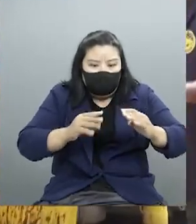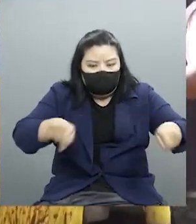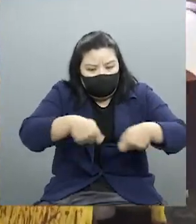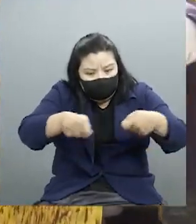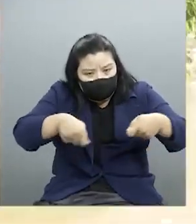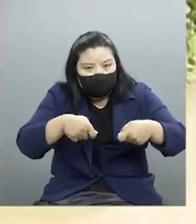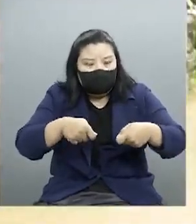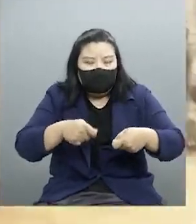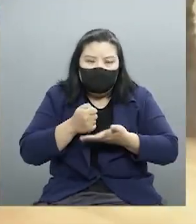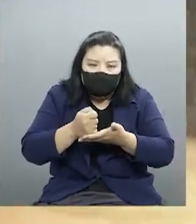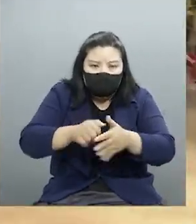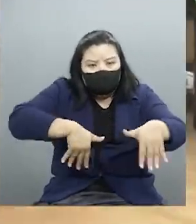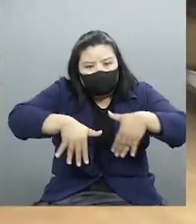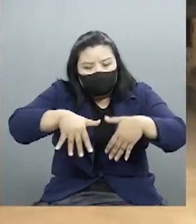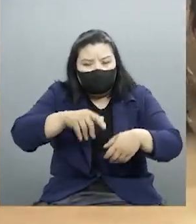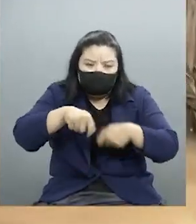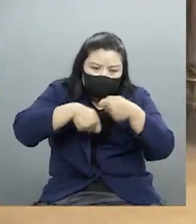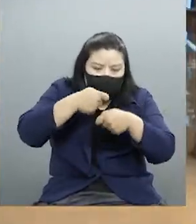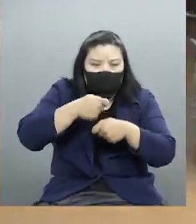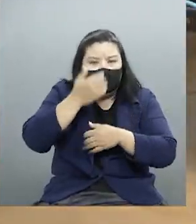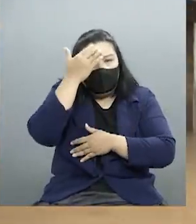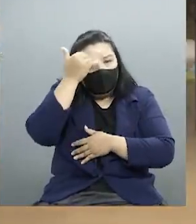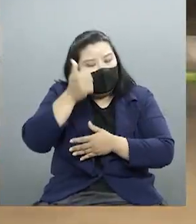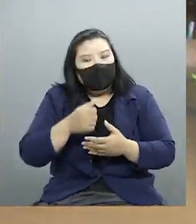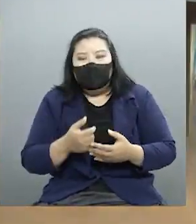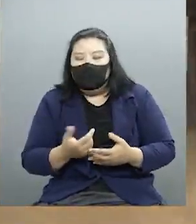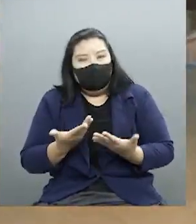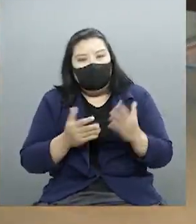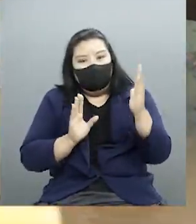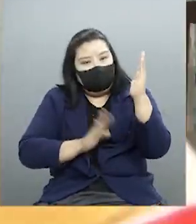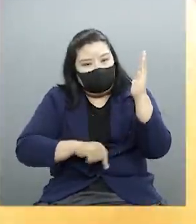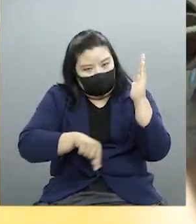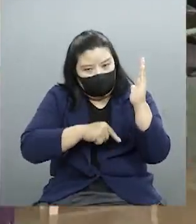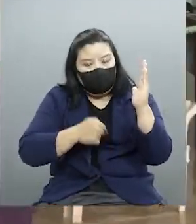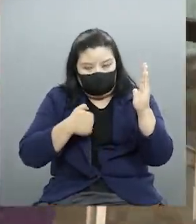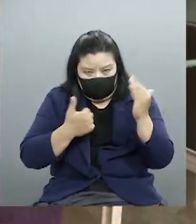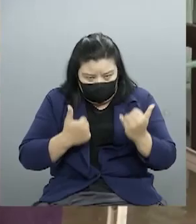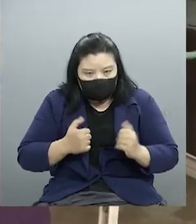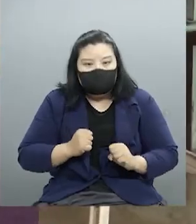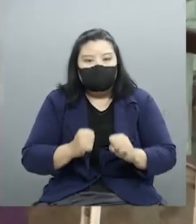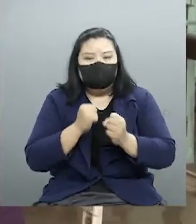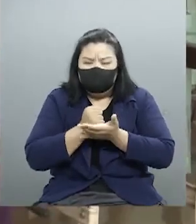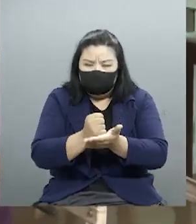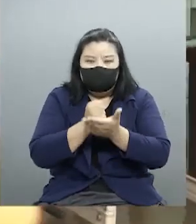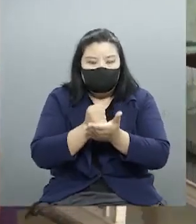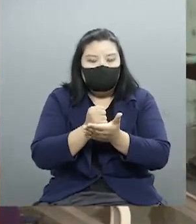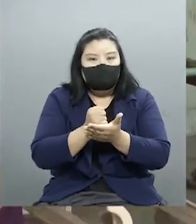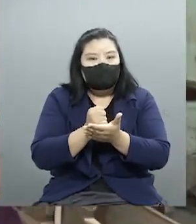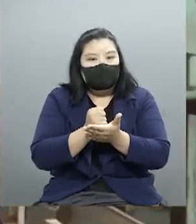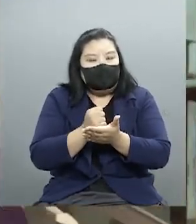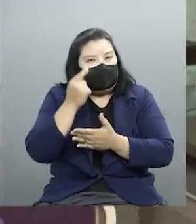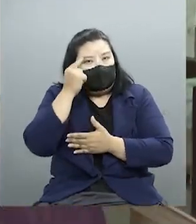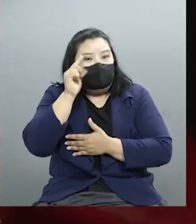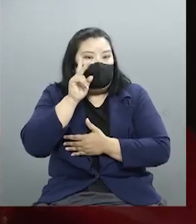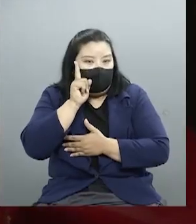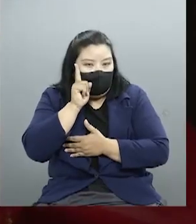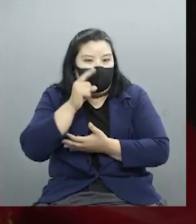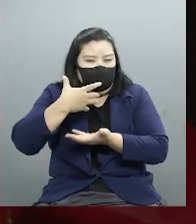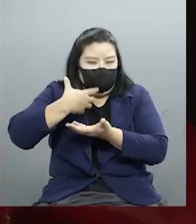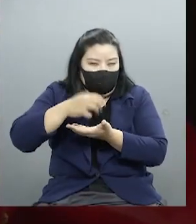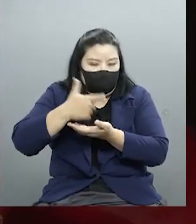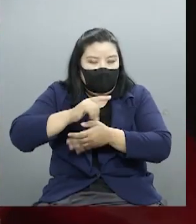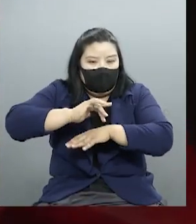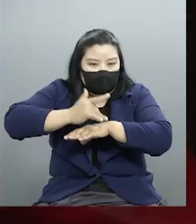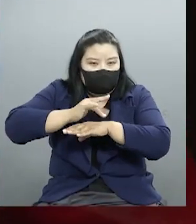วอะไรอย่างเงี้ยค่ะเพื่อที่จะไปช่วยเหลือชาวบ้านซึ่งในส่วนของทีมภาคใต้เนี่ยเราก็ยังจะทุ่มเทต่อไปนะคะเพื่อที่จะทำให้ข่าวภัย